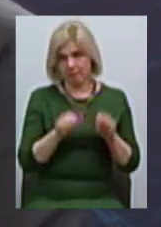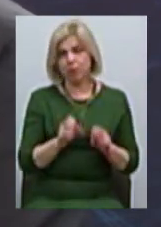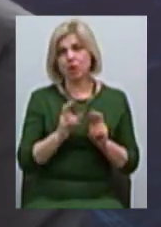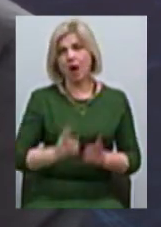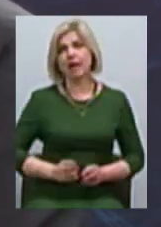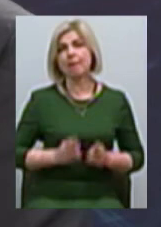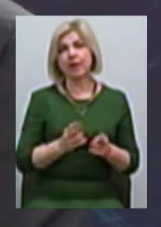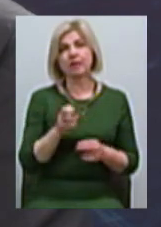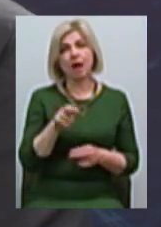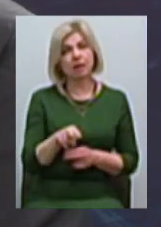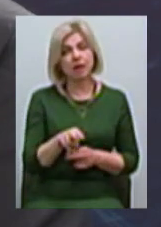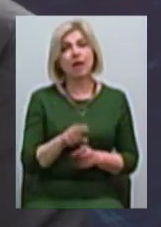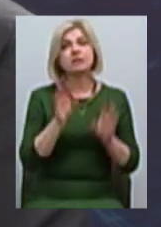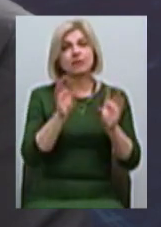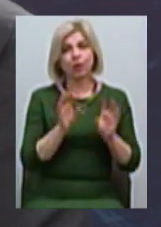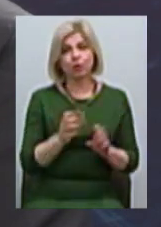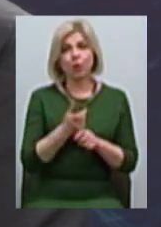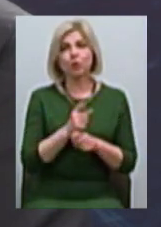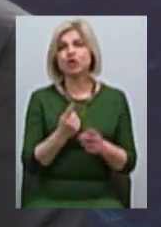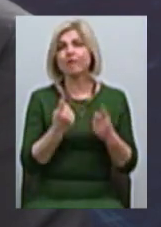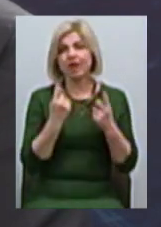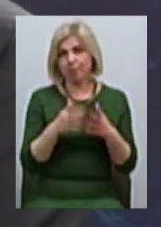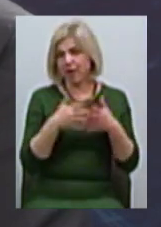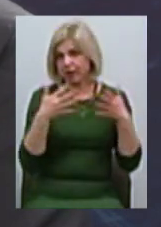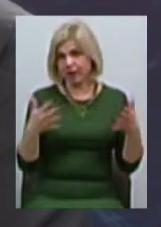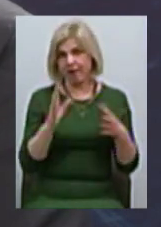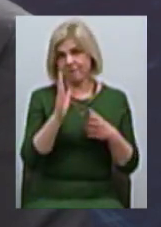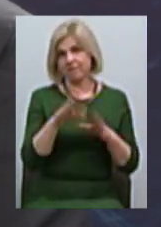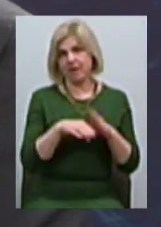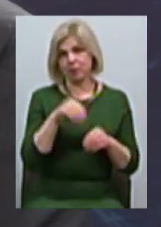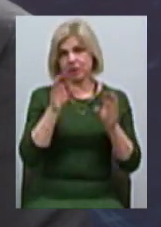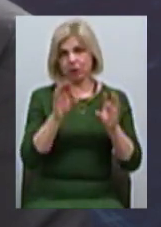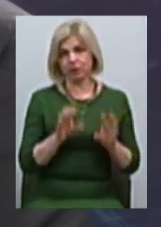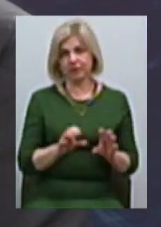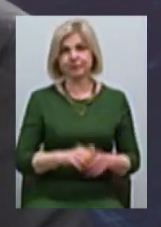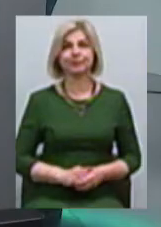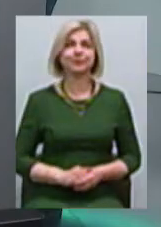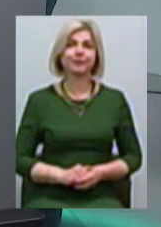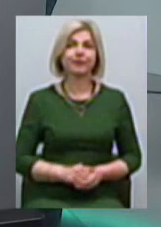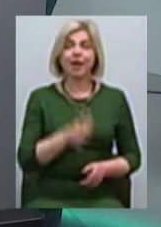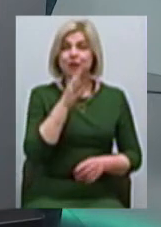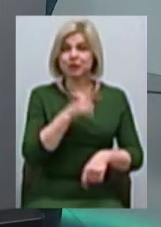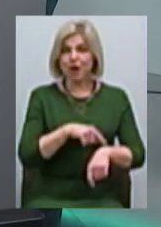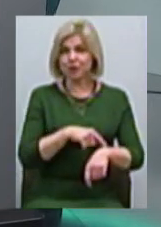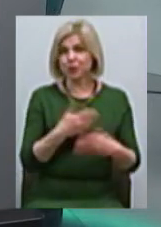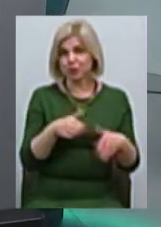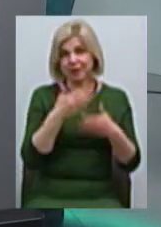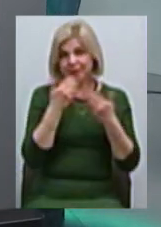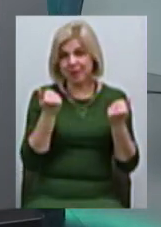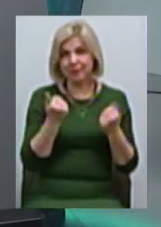статтю. Тобто законодавство дуже велике в цьому плані в виборчому законодавстві. Дмитро, часу вже немає,